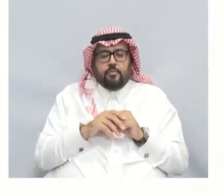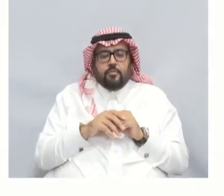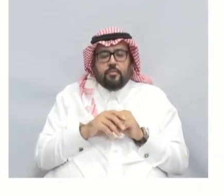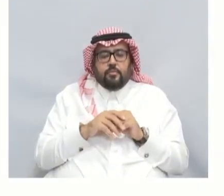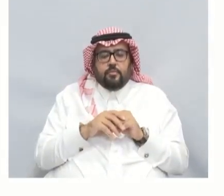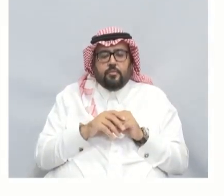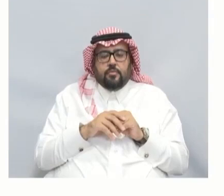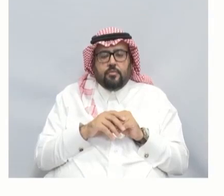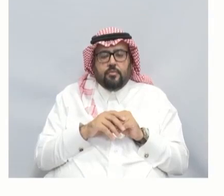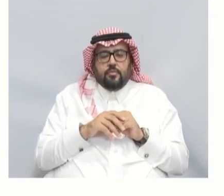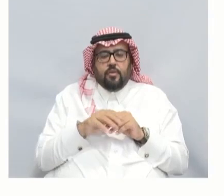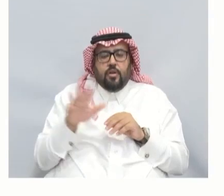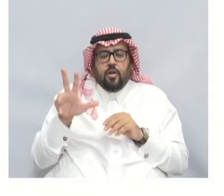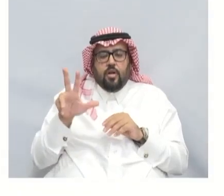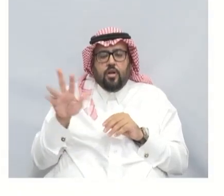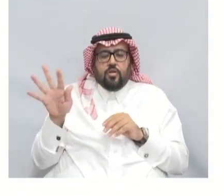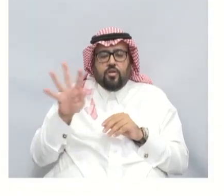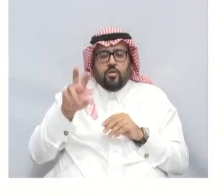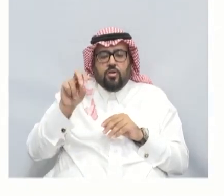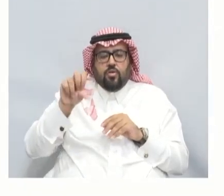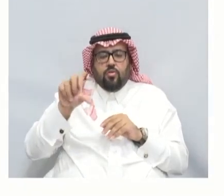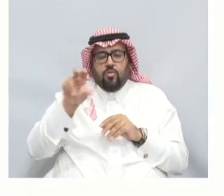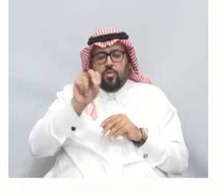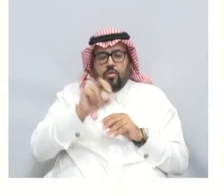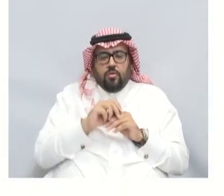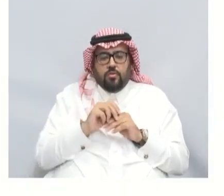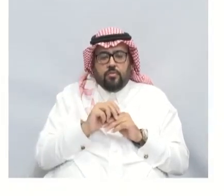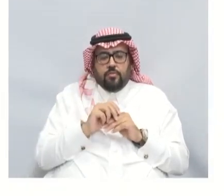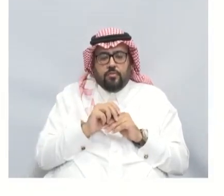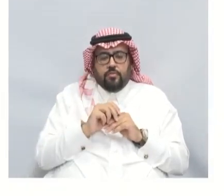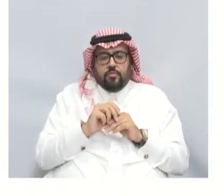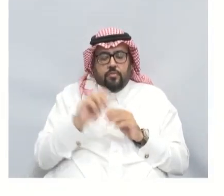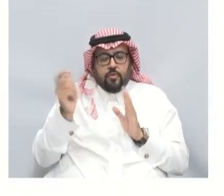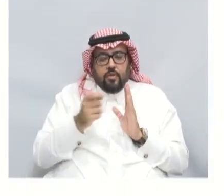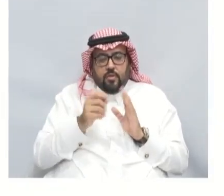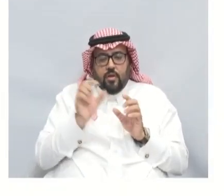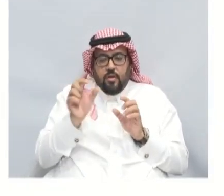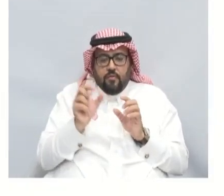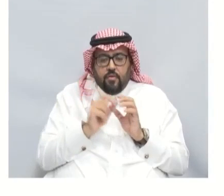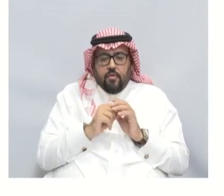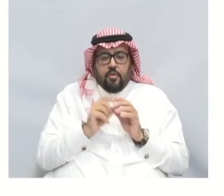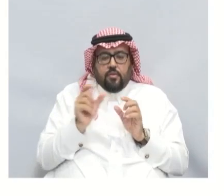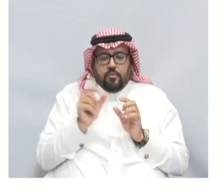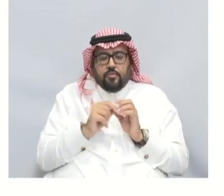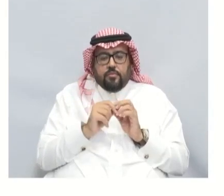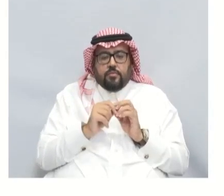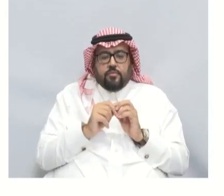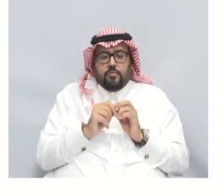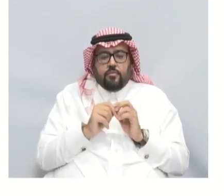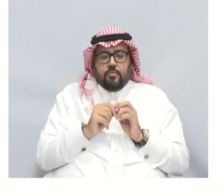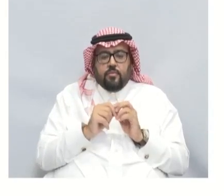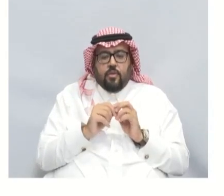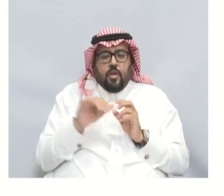الأرضية. ثوران الشقوق. لدي أيضا أكتب في الفراغ أمام المفردات المفردة